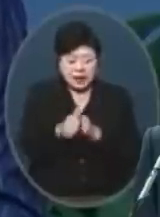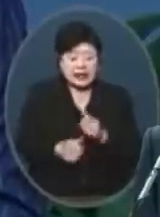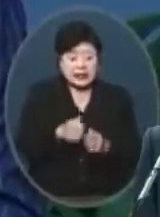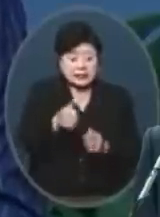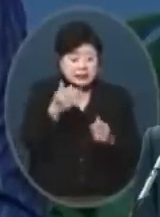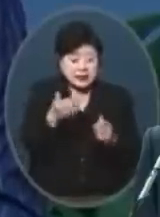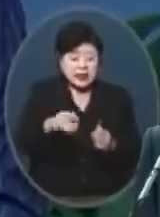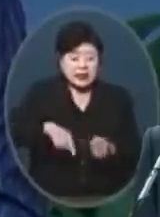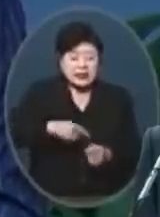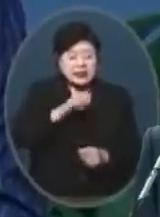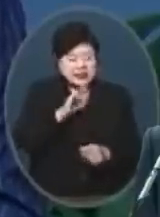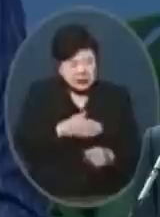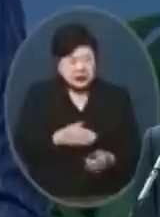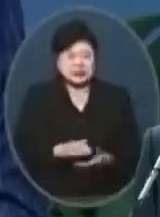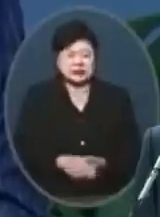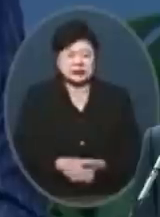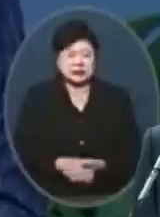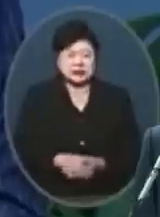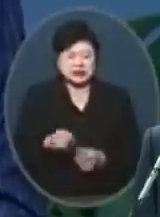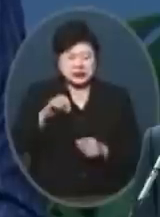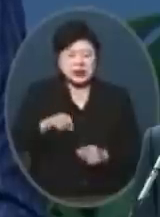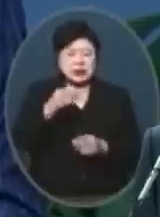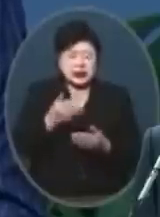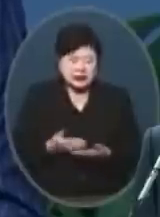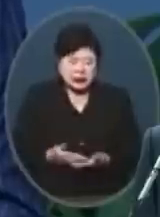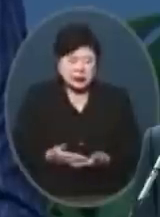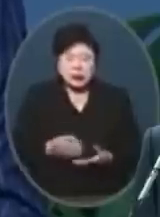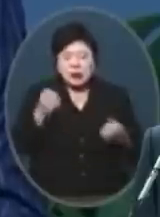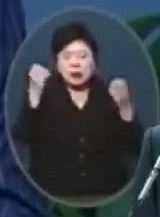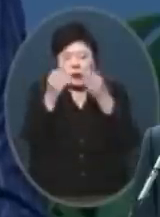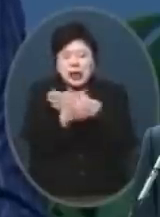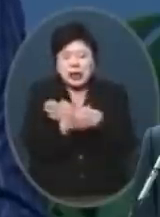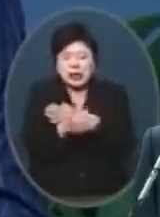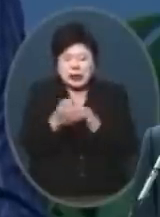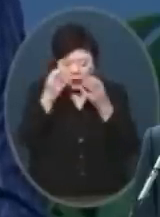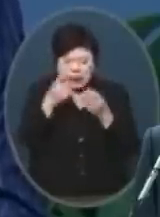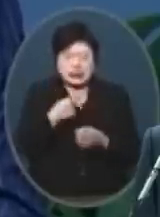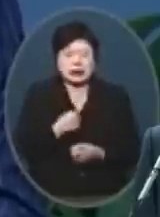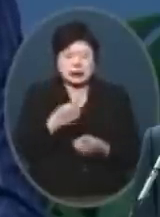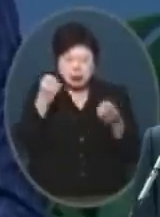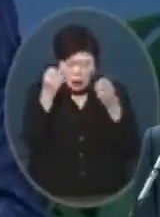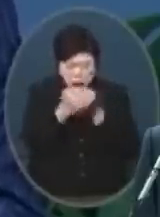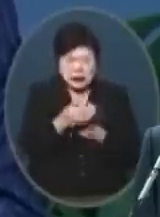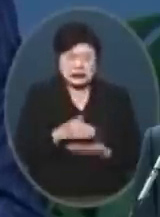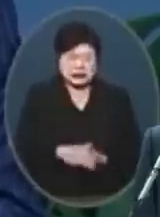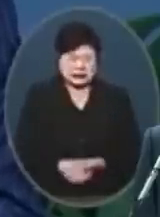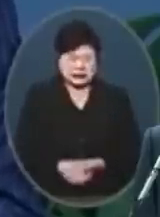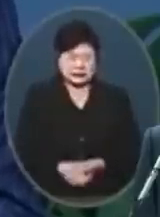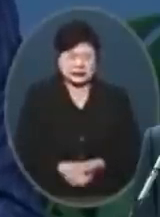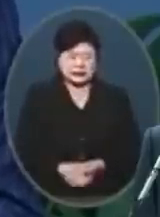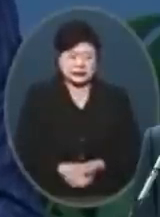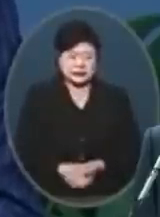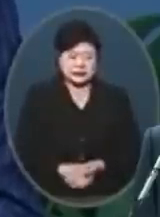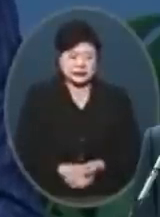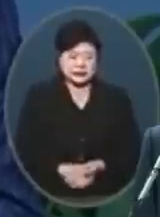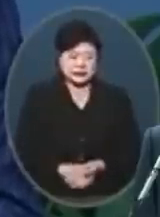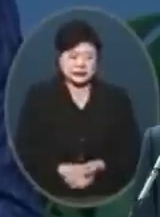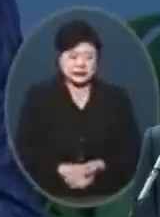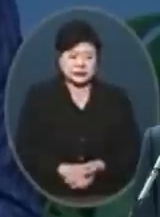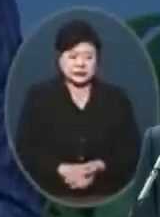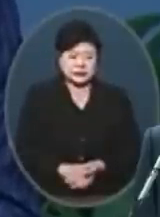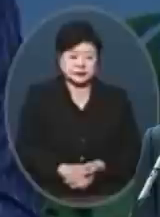하나님에게 자기가 잘못해서 징벌을 받아 고난을 당한다고 생각한 것입니다.